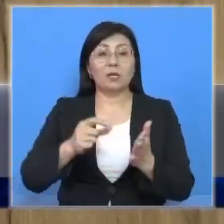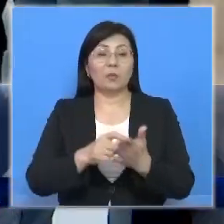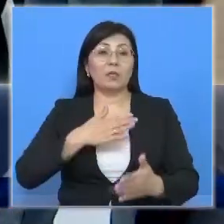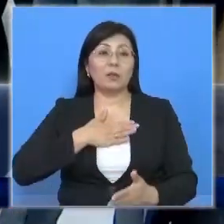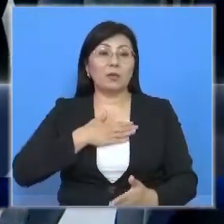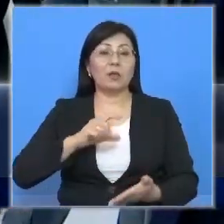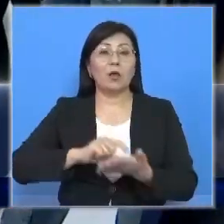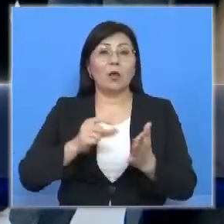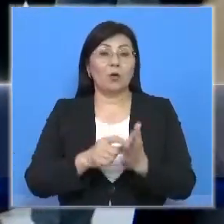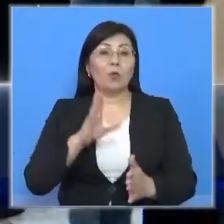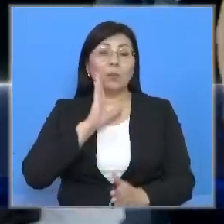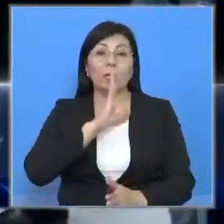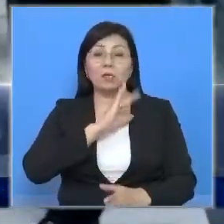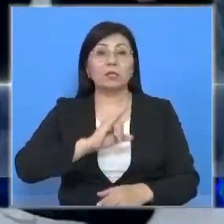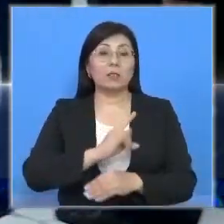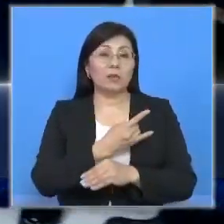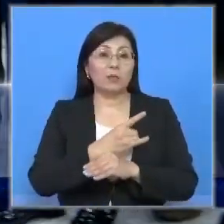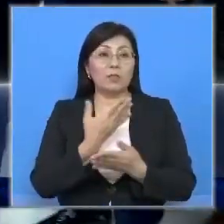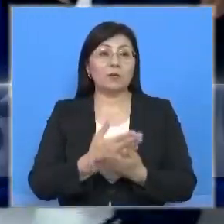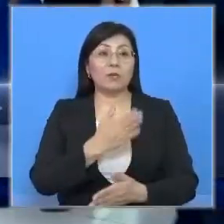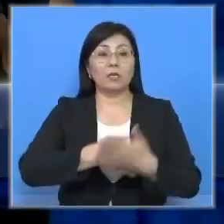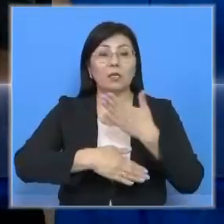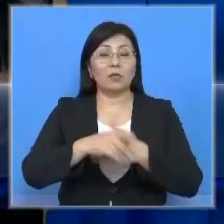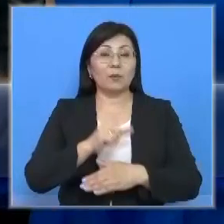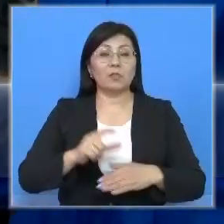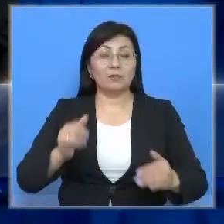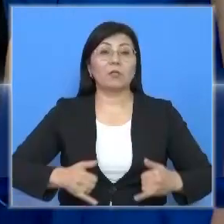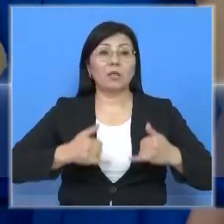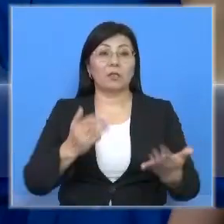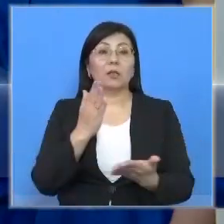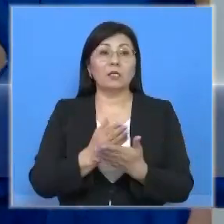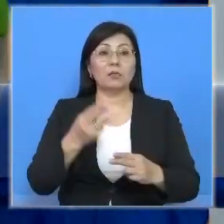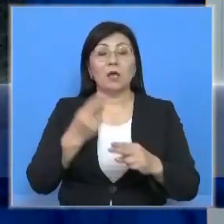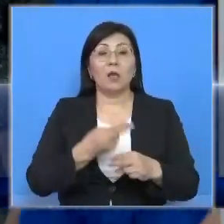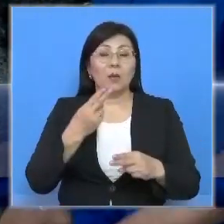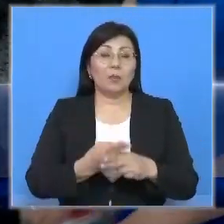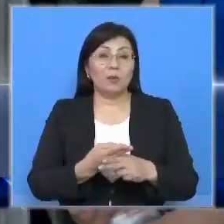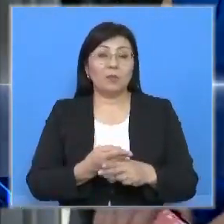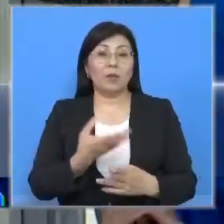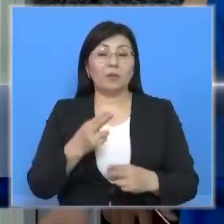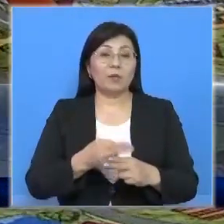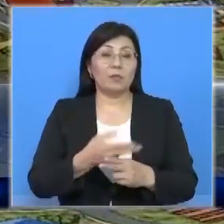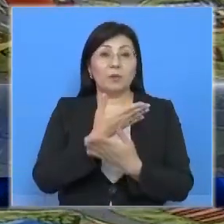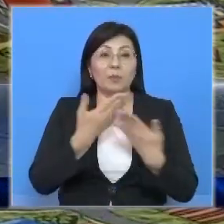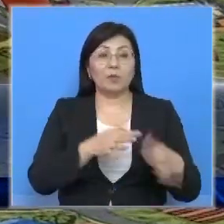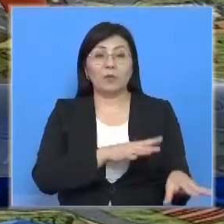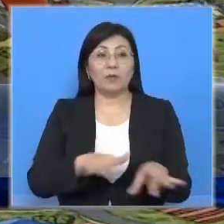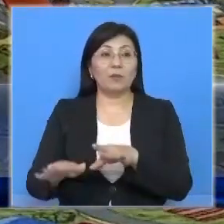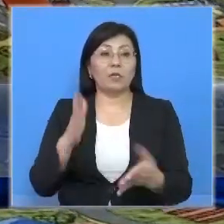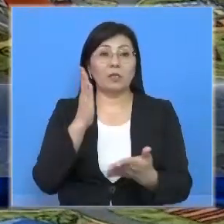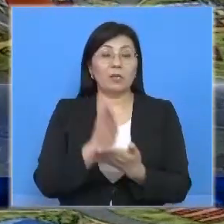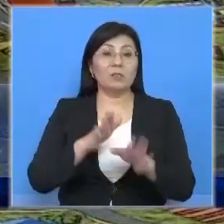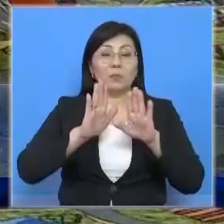комната матери и ребенка. Для лиц с ограниченными возможностями созданы условия для беспрепятственного передвижения. В участковом пункте предусмотрены места